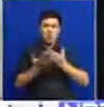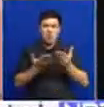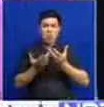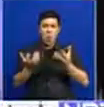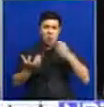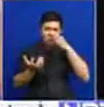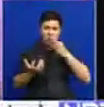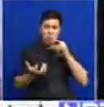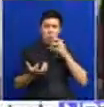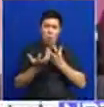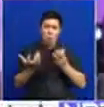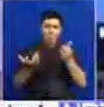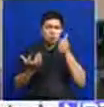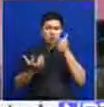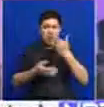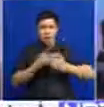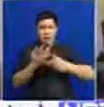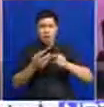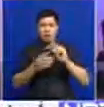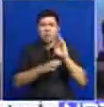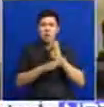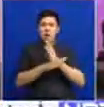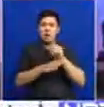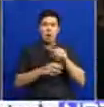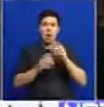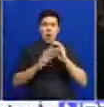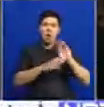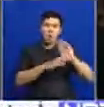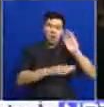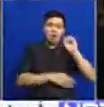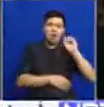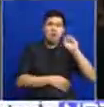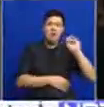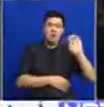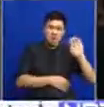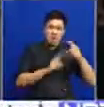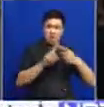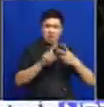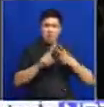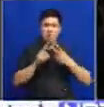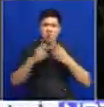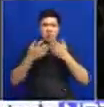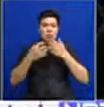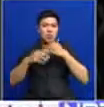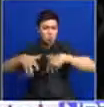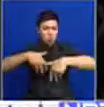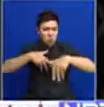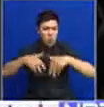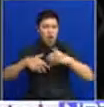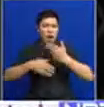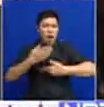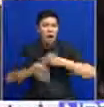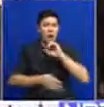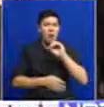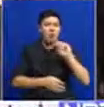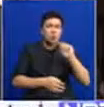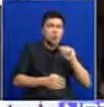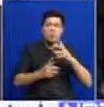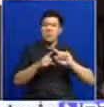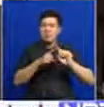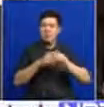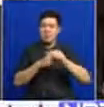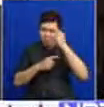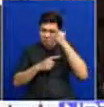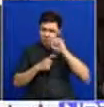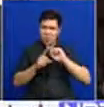เพื่อช่วยเพิ่มโอกาสทางธุรกิจให้แก่ผู้ประกอบการ SME และวิสาหกิจชุมชนภายในงานมีผู้ประกอบการก